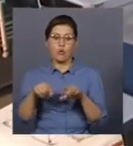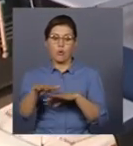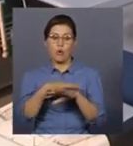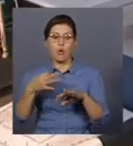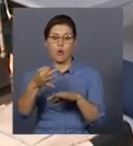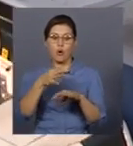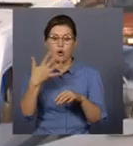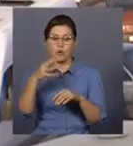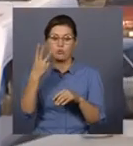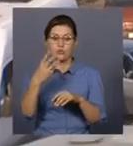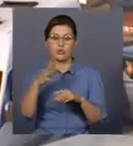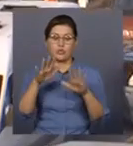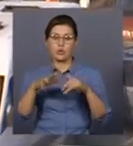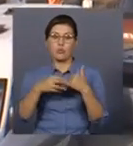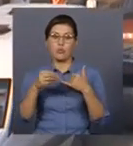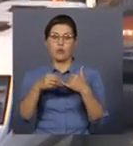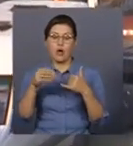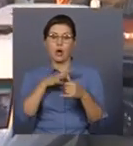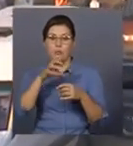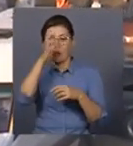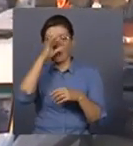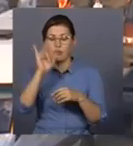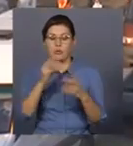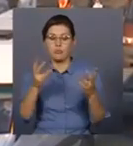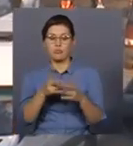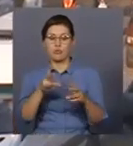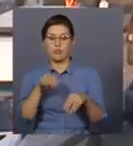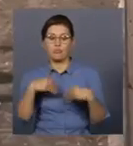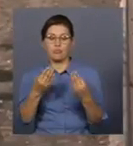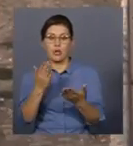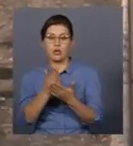шеңберінде облыс аумағындағы 53 жер учаскісі мемлекеттің қажеттілігіне берілді.